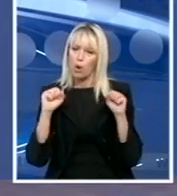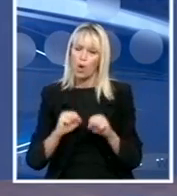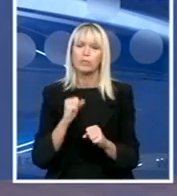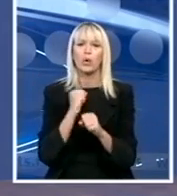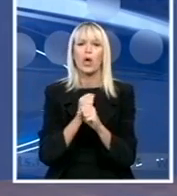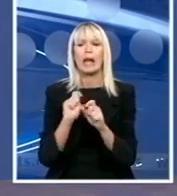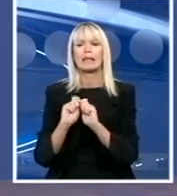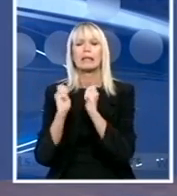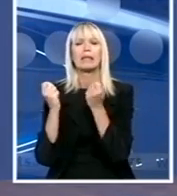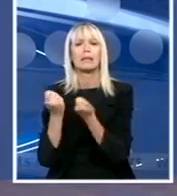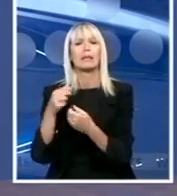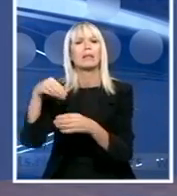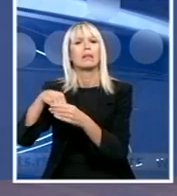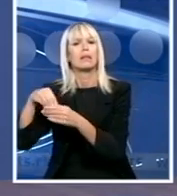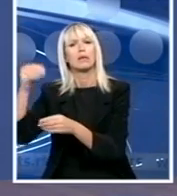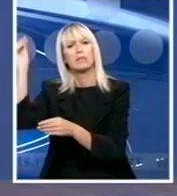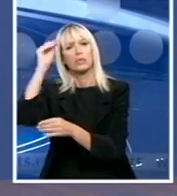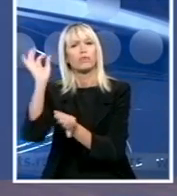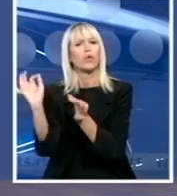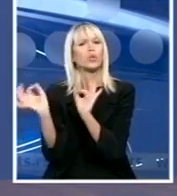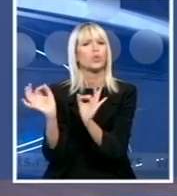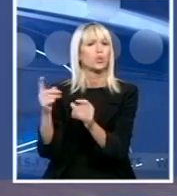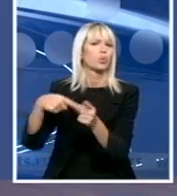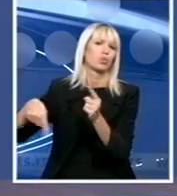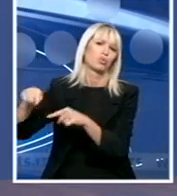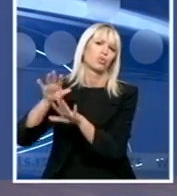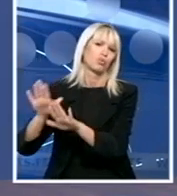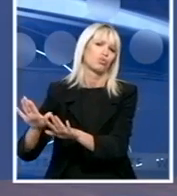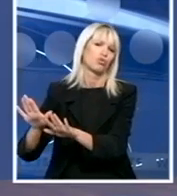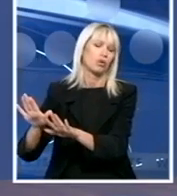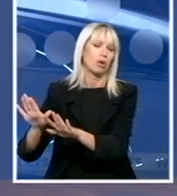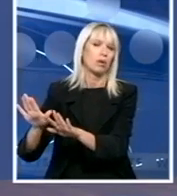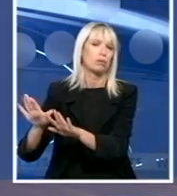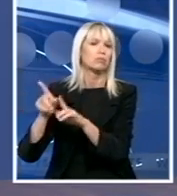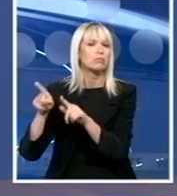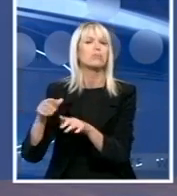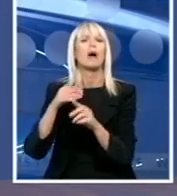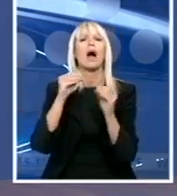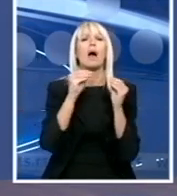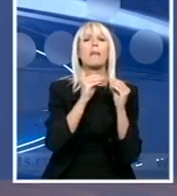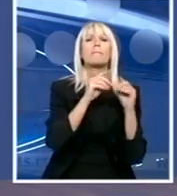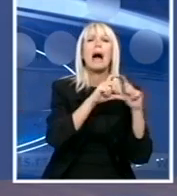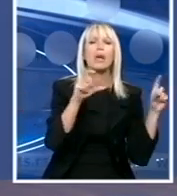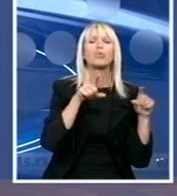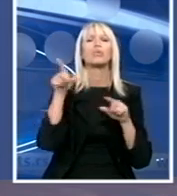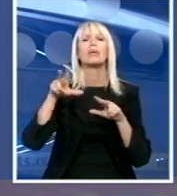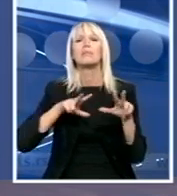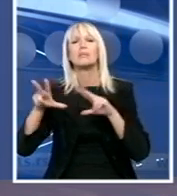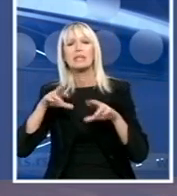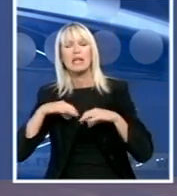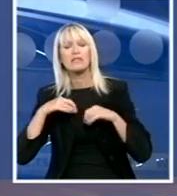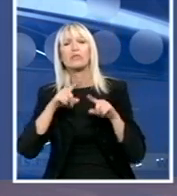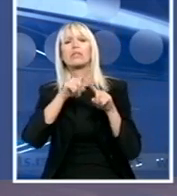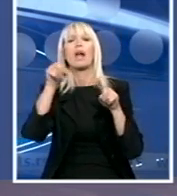tim imaju iskustva, koji su u tome eksperti i na svim nivoima od Batuta pa do Ministarstva zdravlja